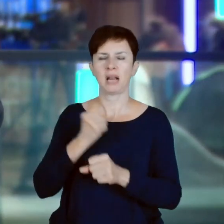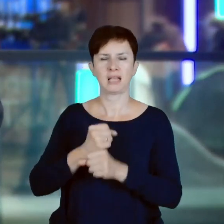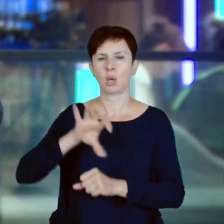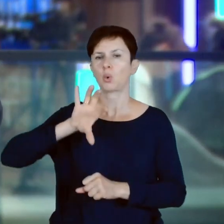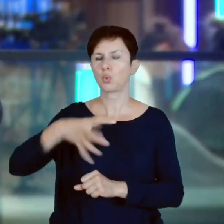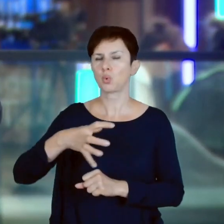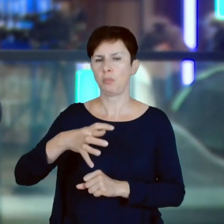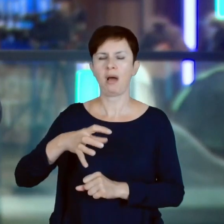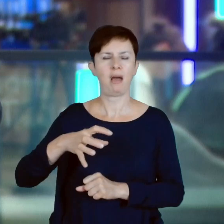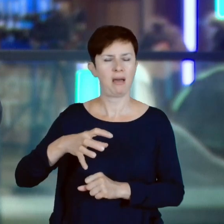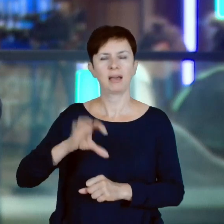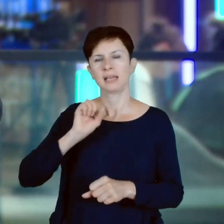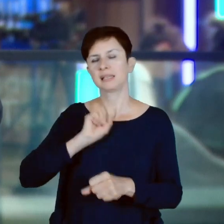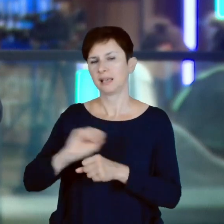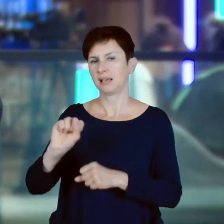jest tutaj